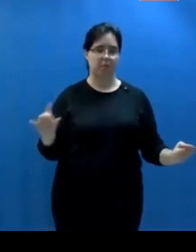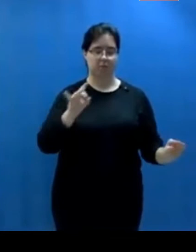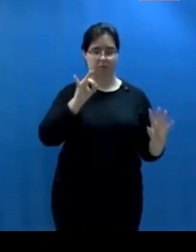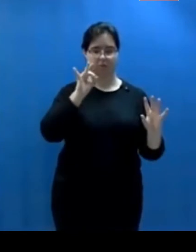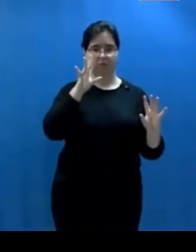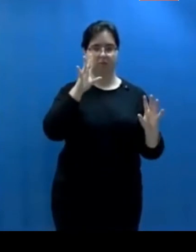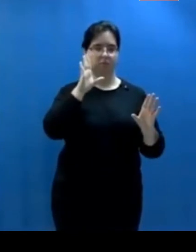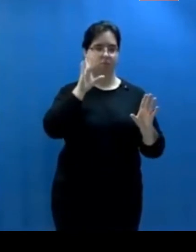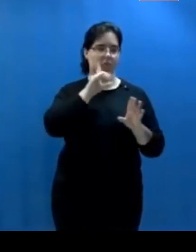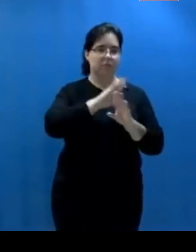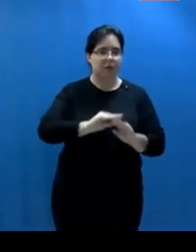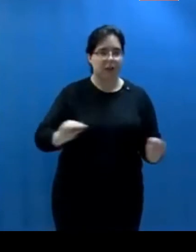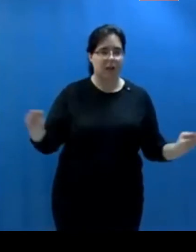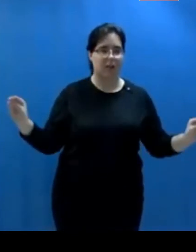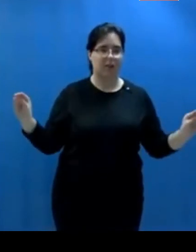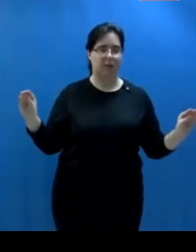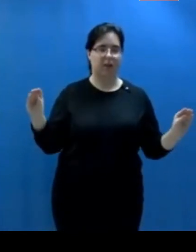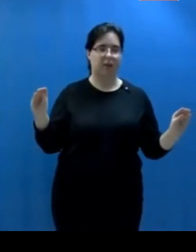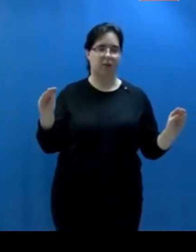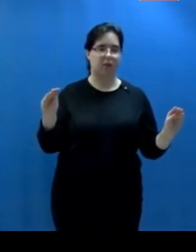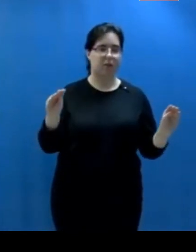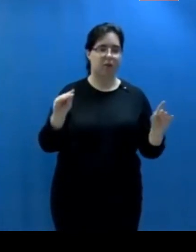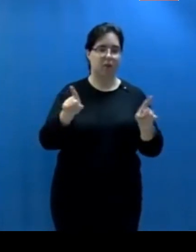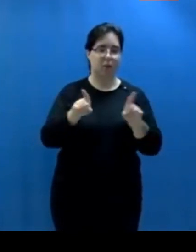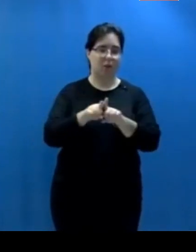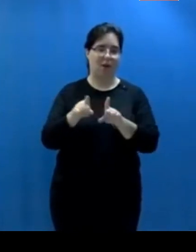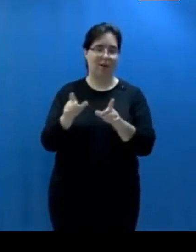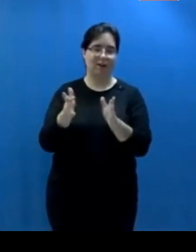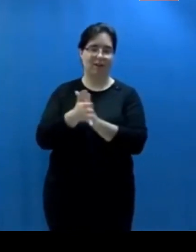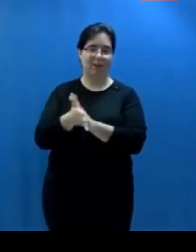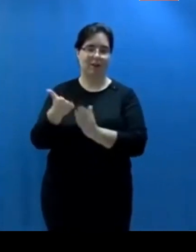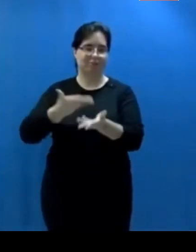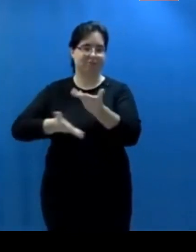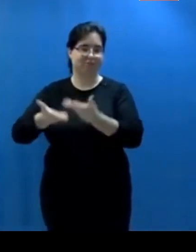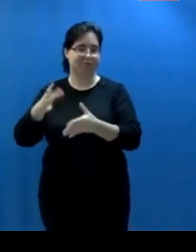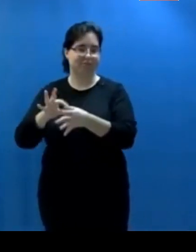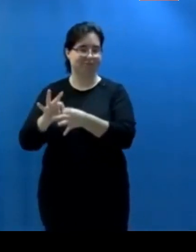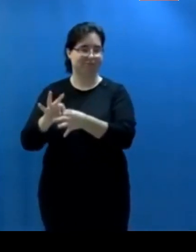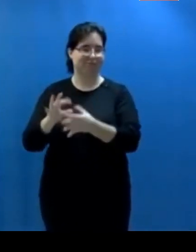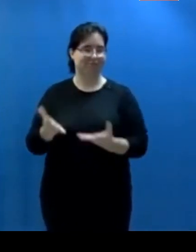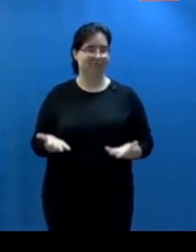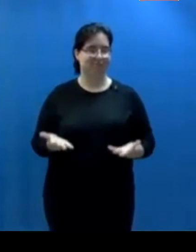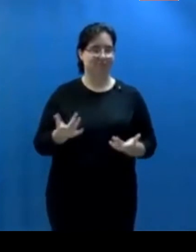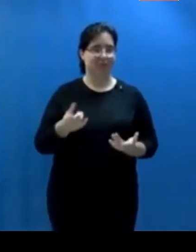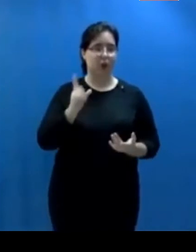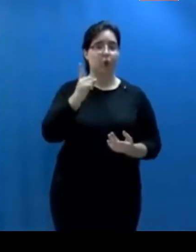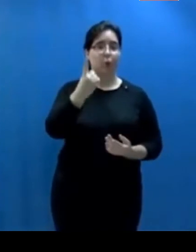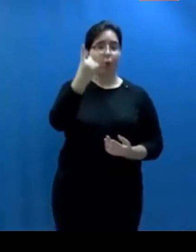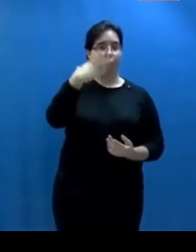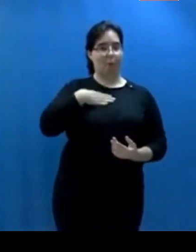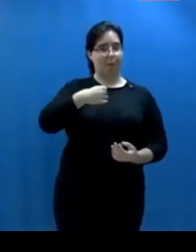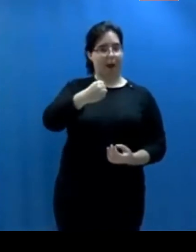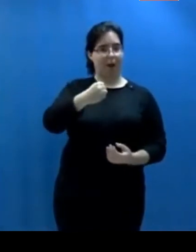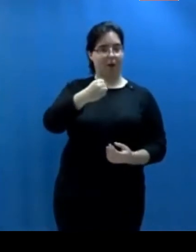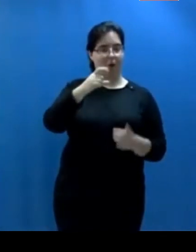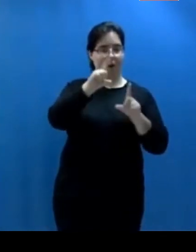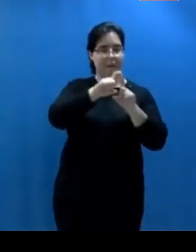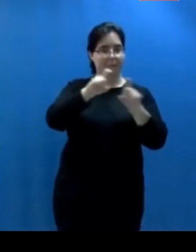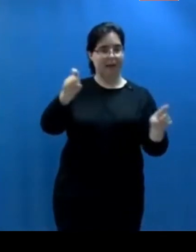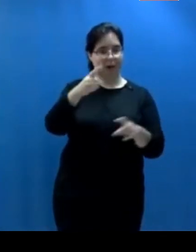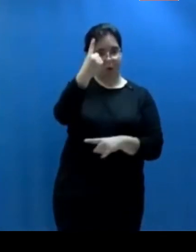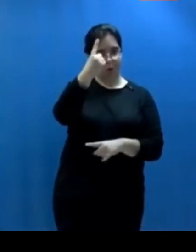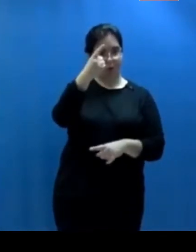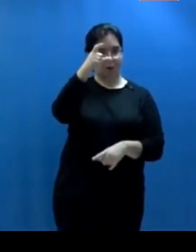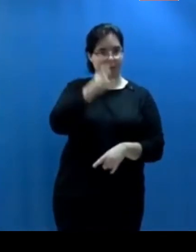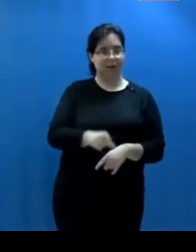un silenci que esgarrifa i un silenci còmplice. Només va haver valor per part d'un empresari que va explicar el seu modus operandi